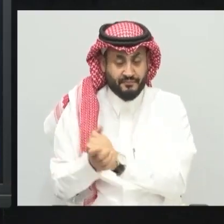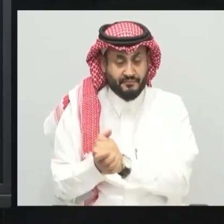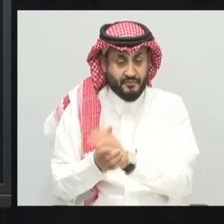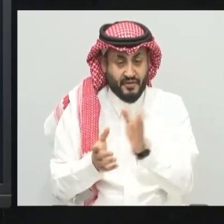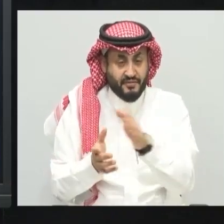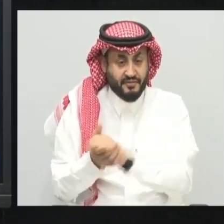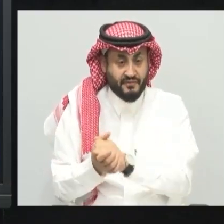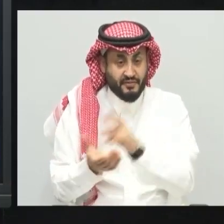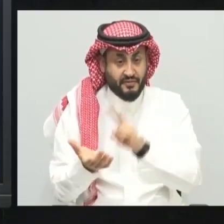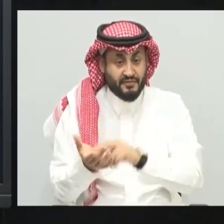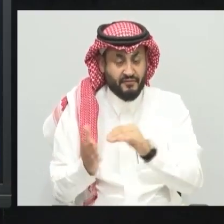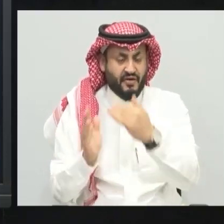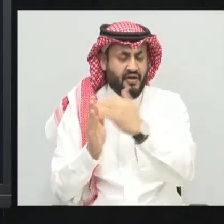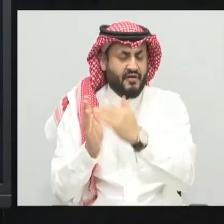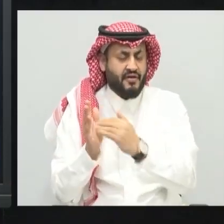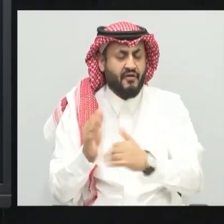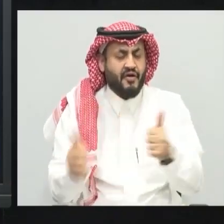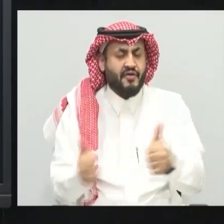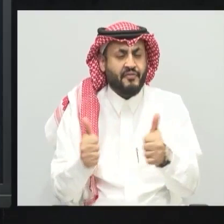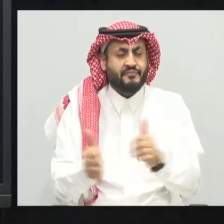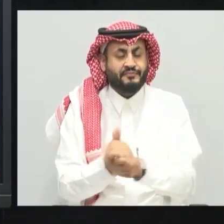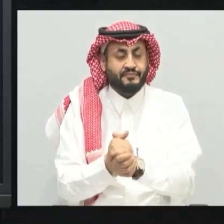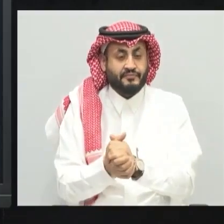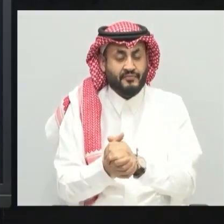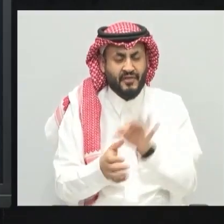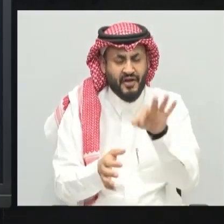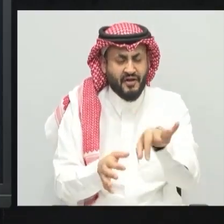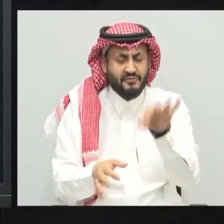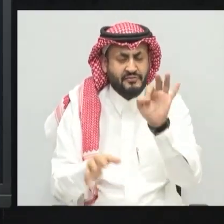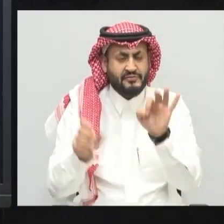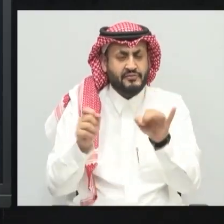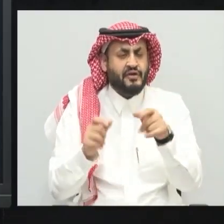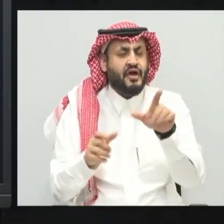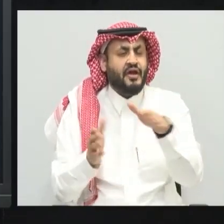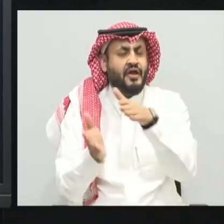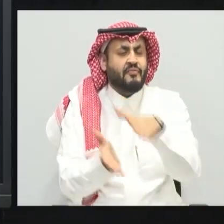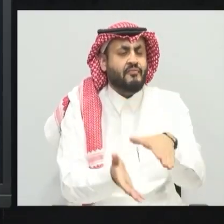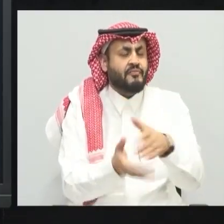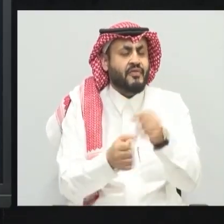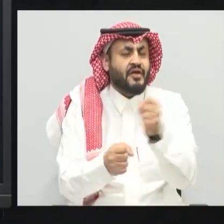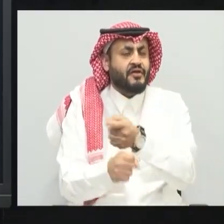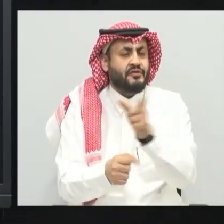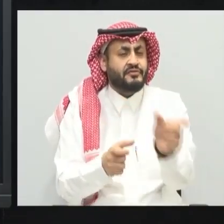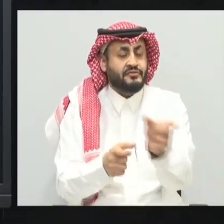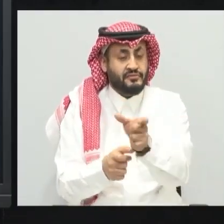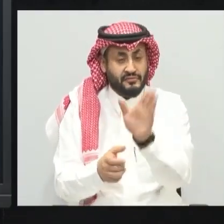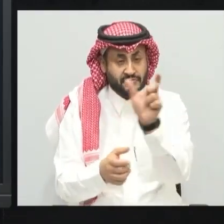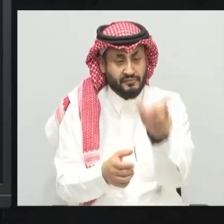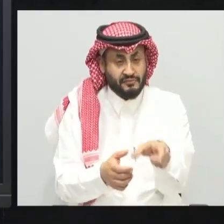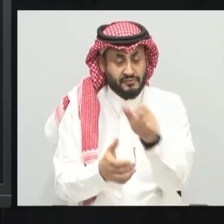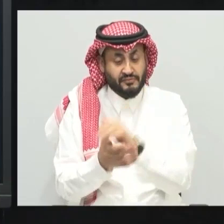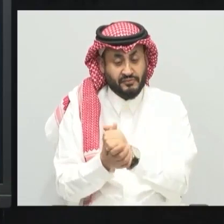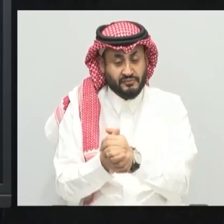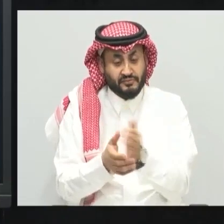ايجاد مقاييس او اختبارات لتحديد الميول المهني المناسب للفرد